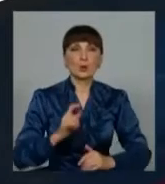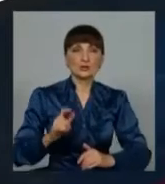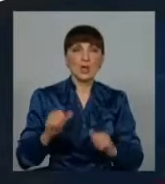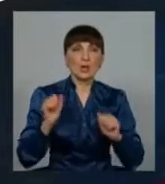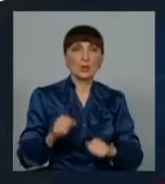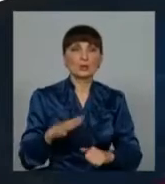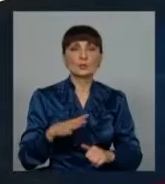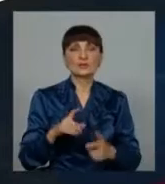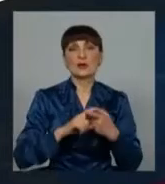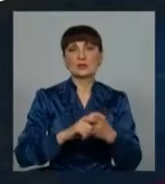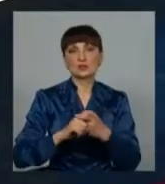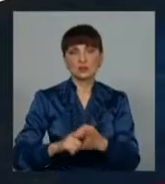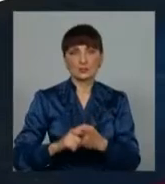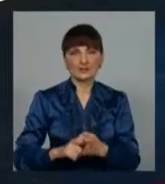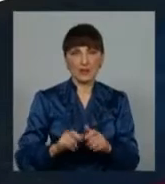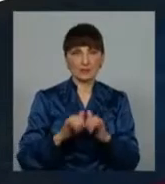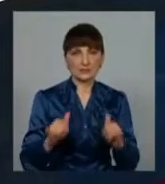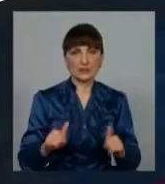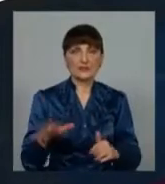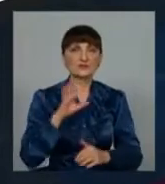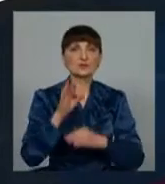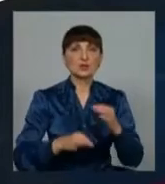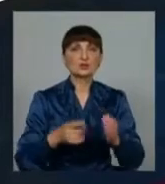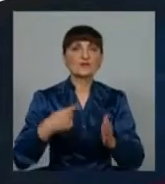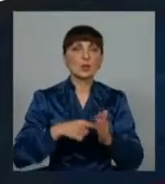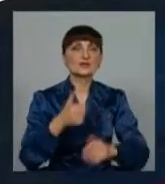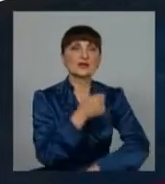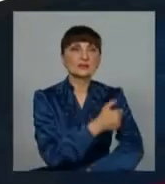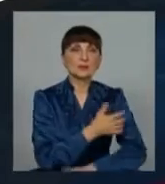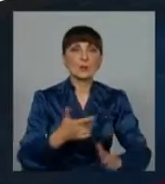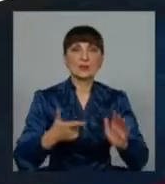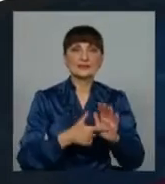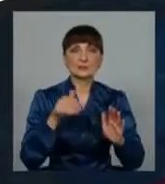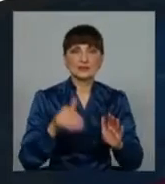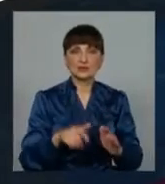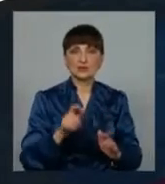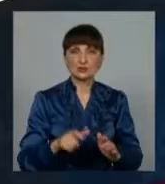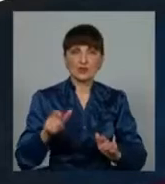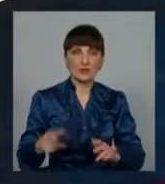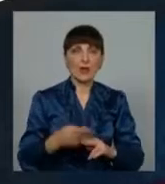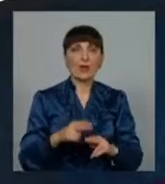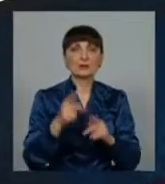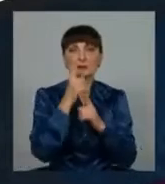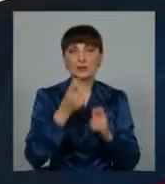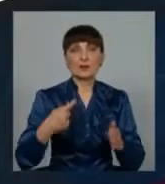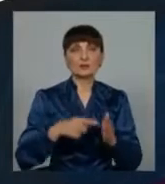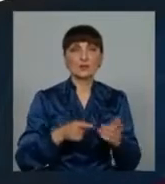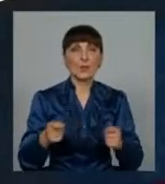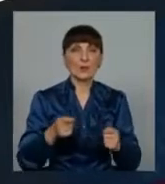могут быть разносчиками инфекции. Всего же за сутки в городе вакцинировано более 7 тысяч человек. Это данные городского